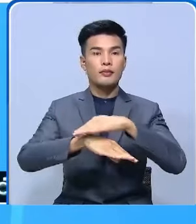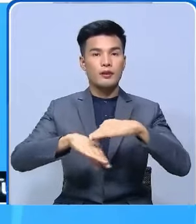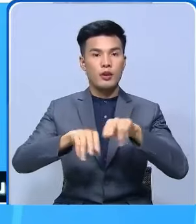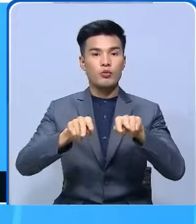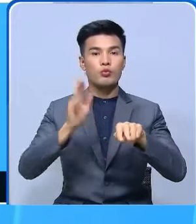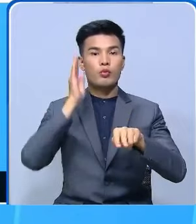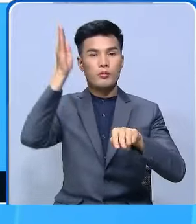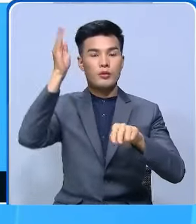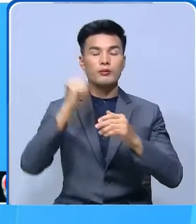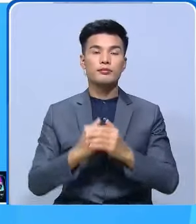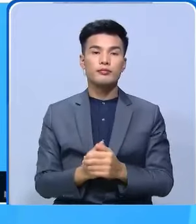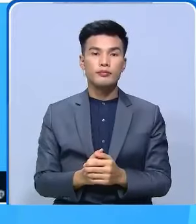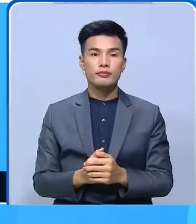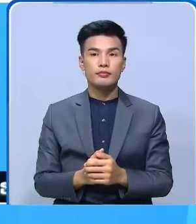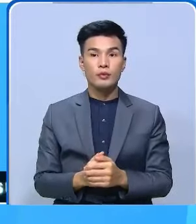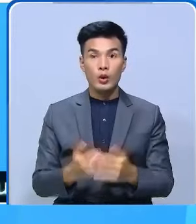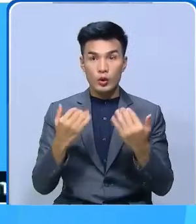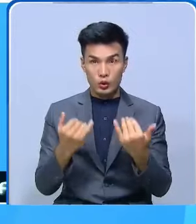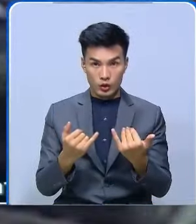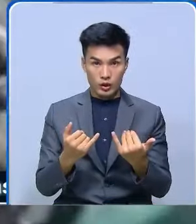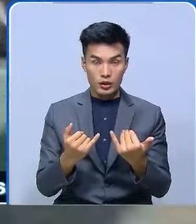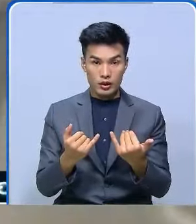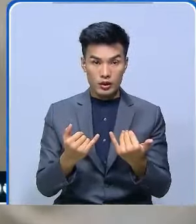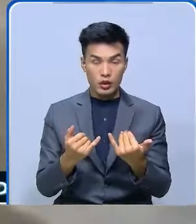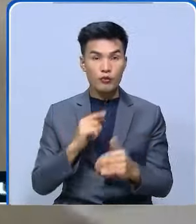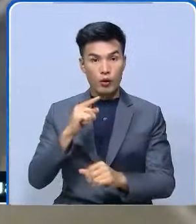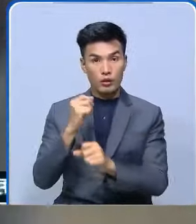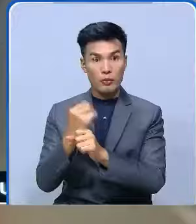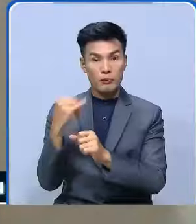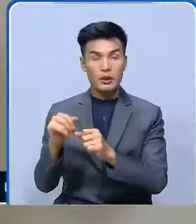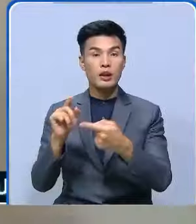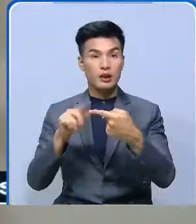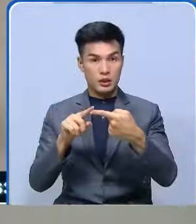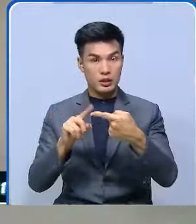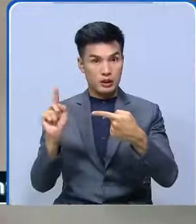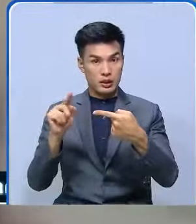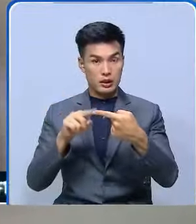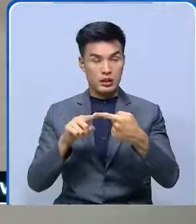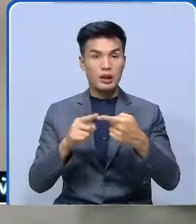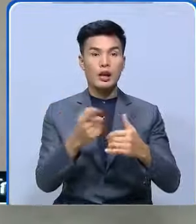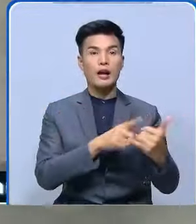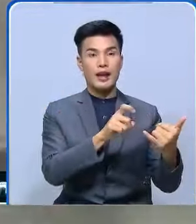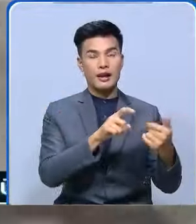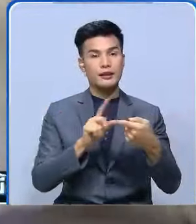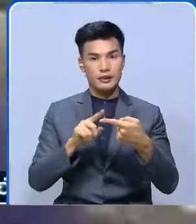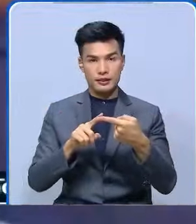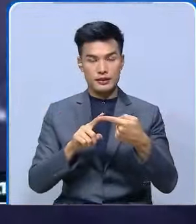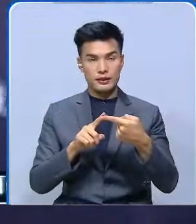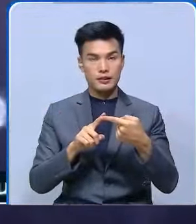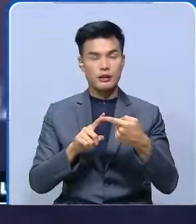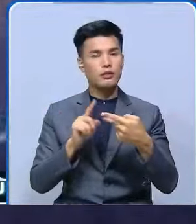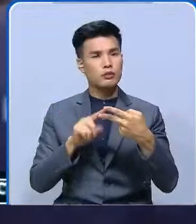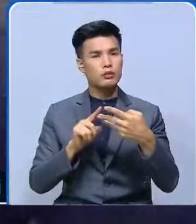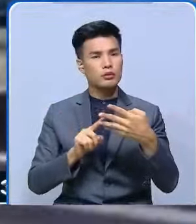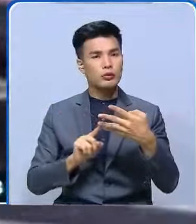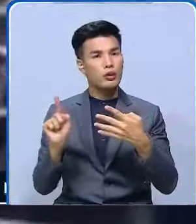ครับ เนี่ยเบื้องต้นโดนแจ้งตอนนี้ก่อนข้อหาเดียวก็คือฆ่าคนตายนะส่วนเดี๋ยวจะขย